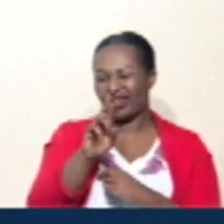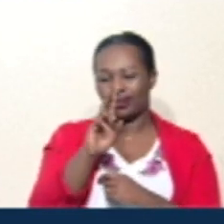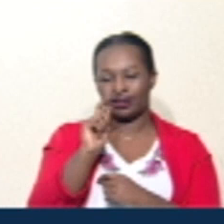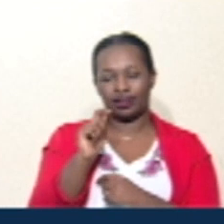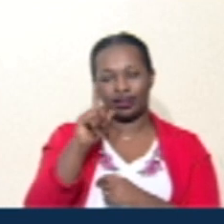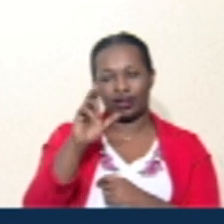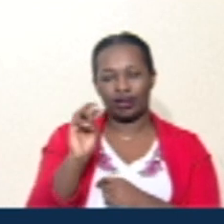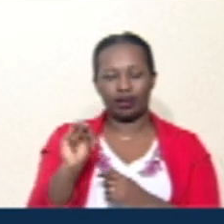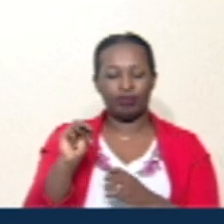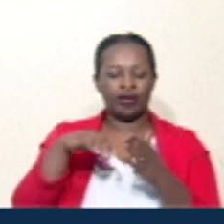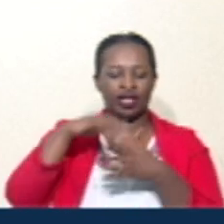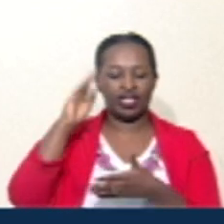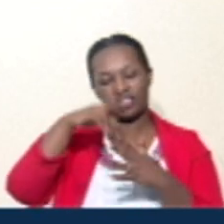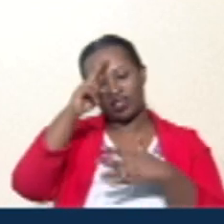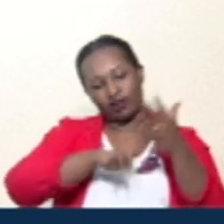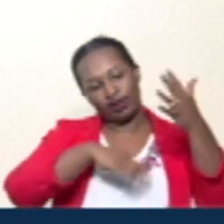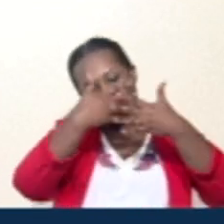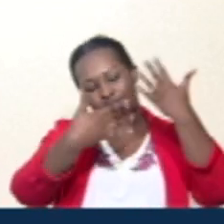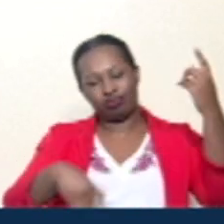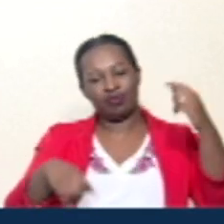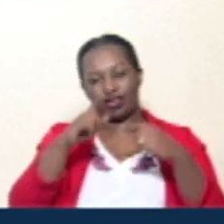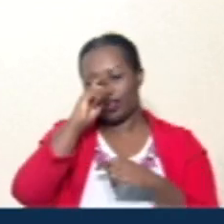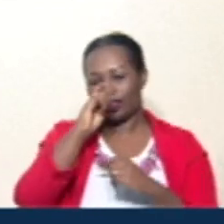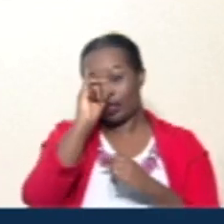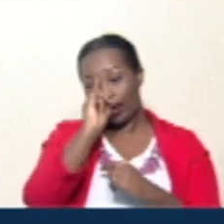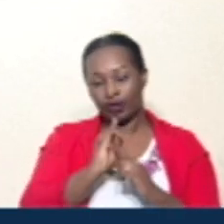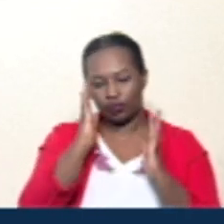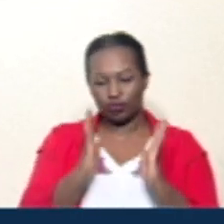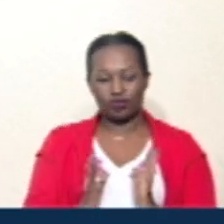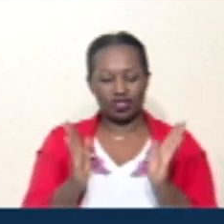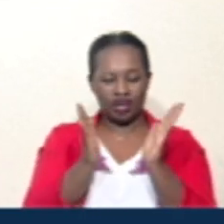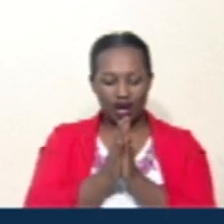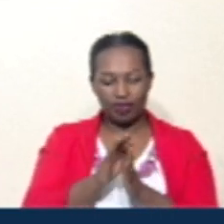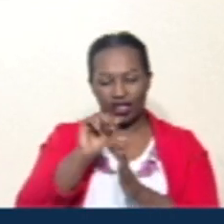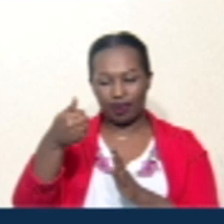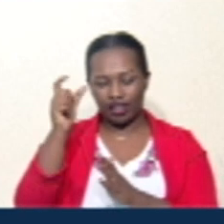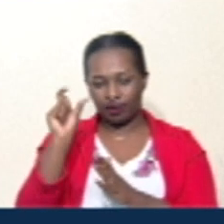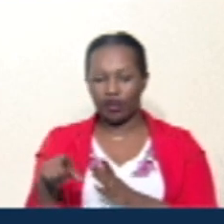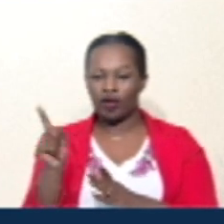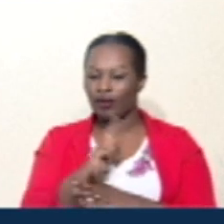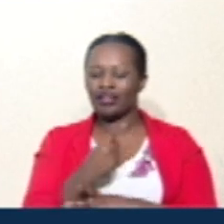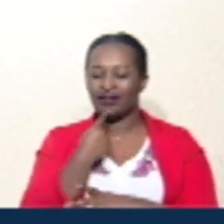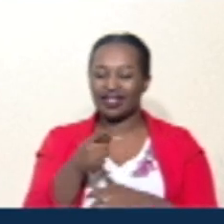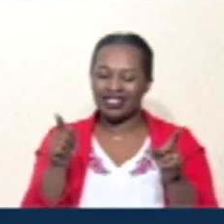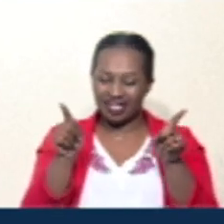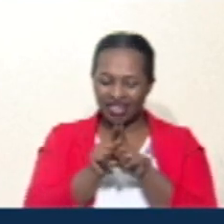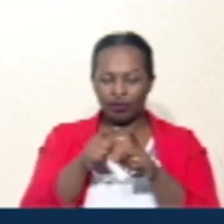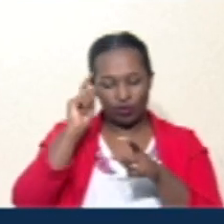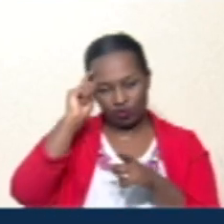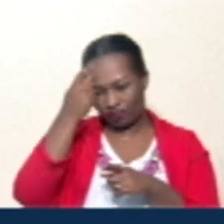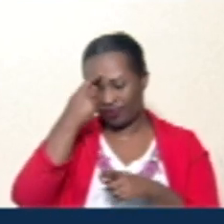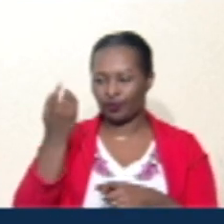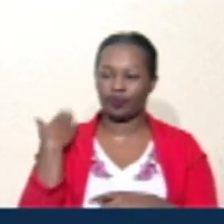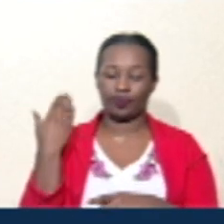rw'amazina y'abatutsi n'abandi bantu batavugaga rumwe n'ubutegetsi bw'icyo gihe ikaranga aho babaga bihishe kugira ngo bicwe Kabuga Felicien